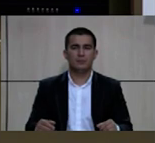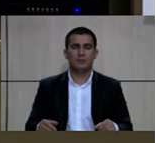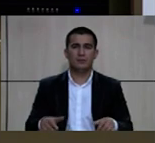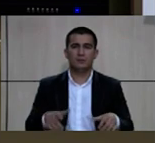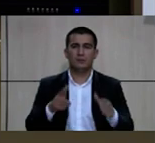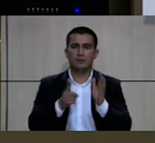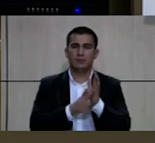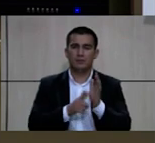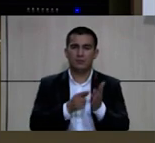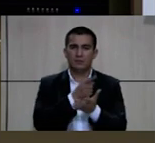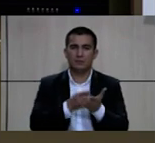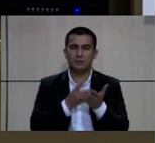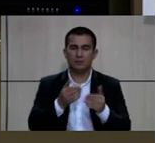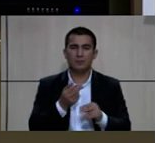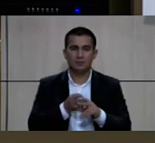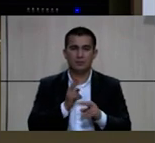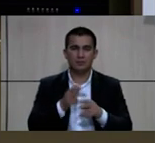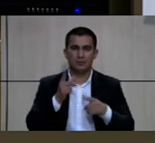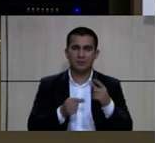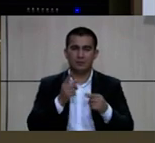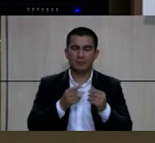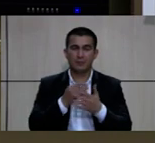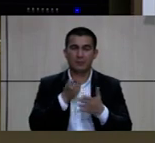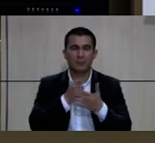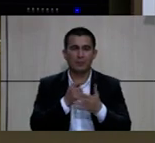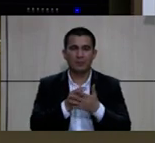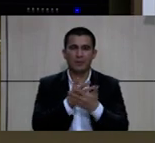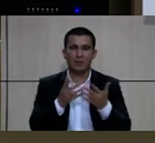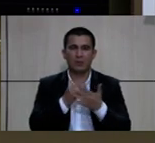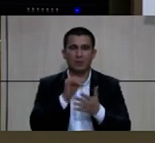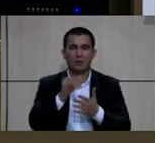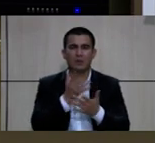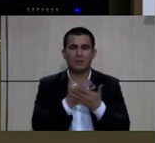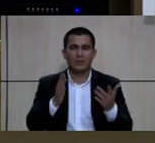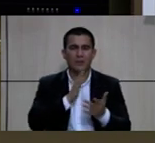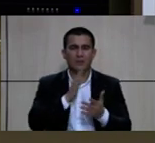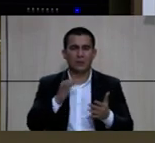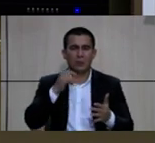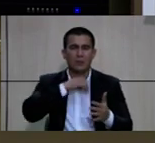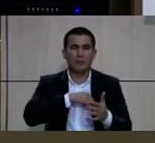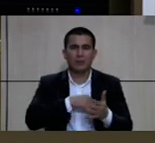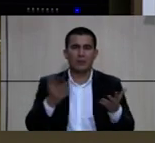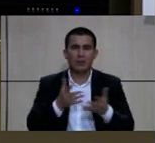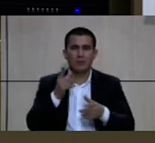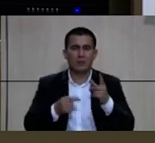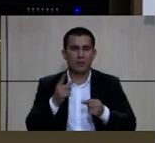7-chi savolimiz. Sut emizuvchilar sutining tarkibida qanday moddalardan iborat?